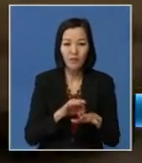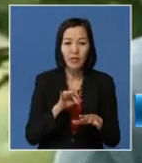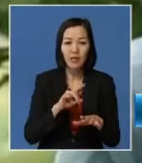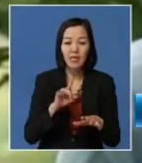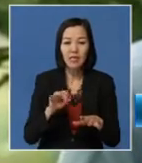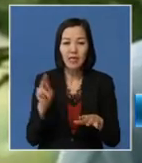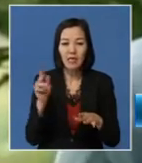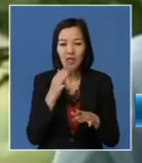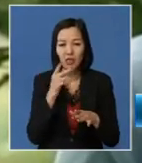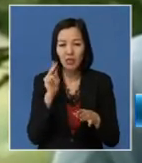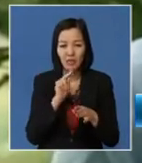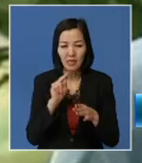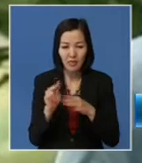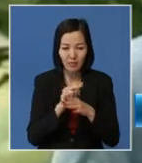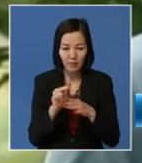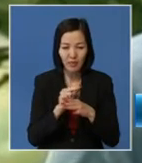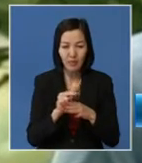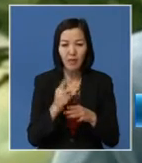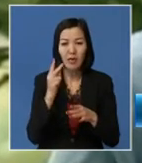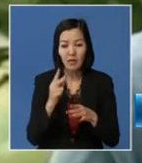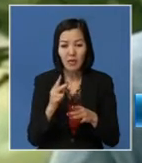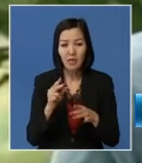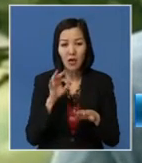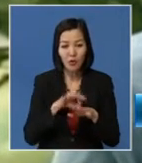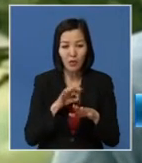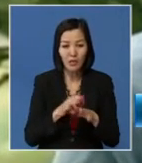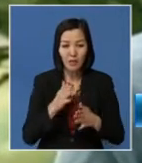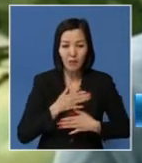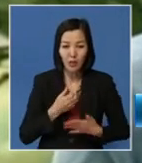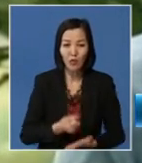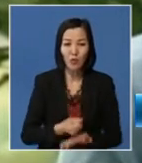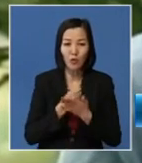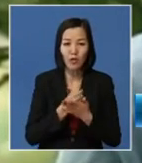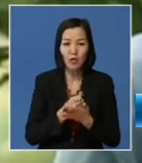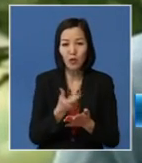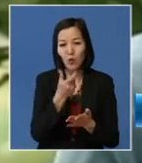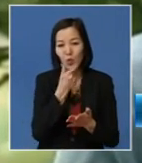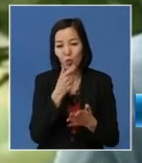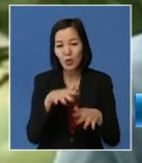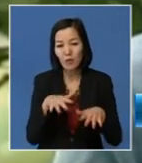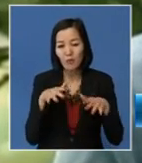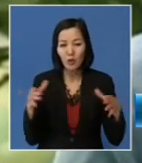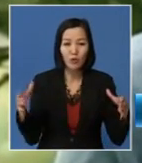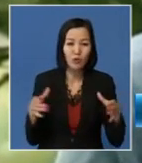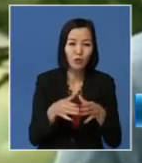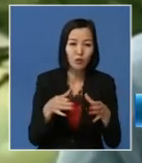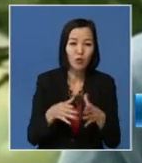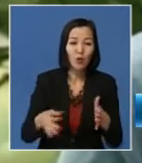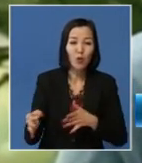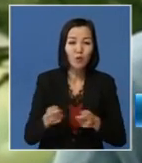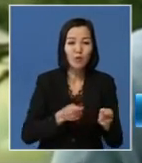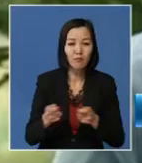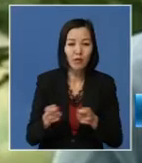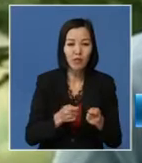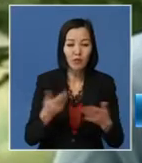қабылдадым, Қатарға қосылдым. Екі жағдайда да мені қолдаған қалың көрерменім, ұжымым, облыс басшылығы.